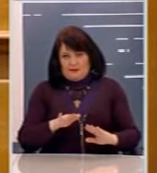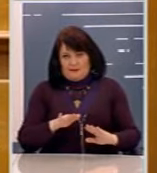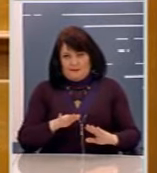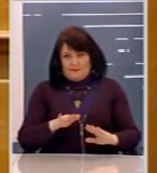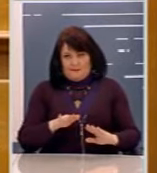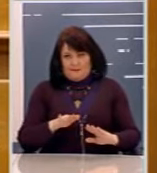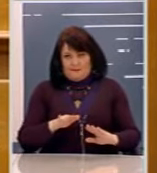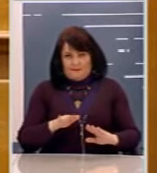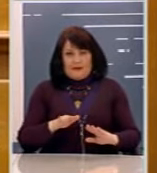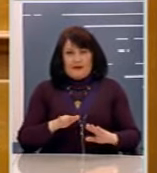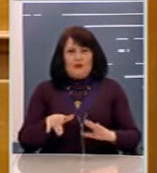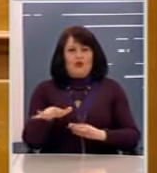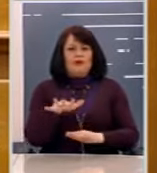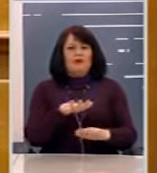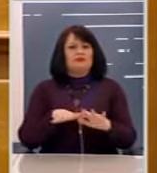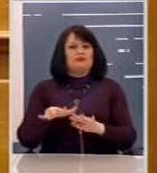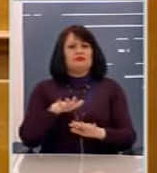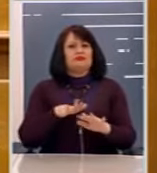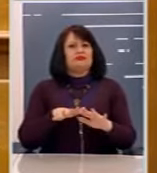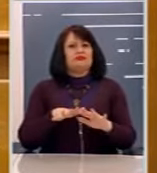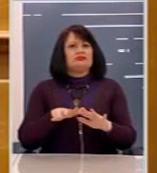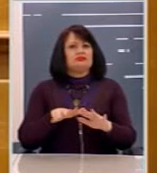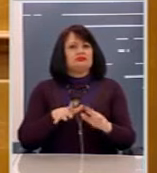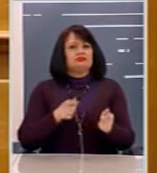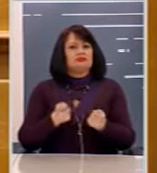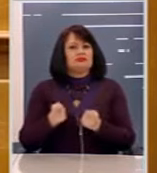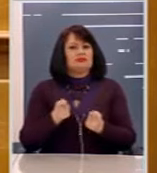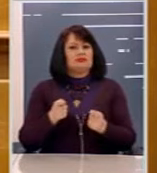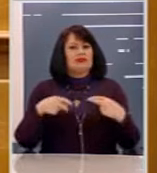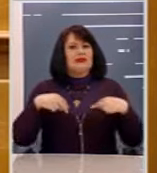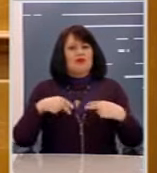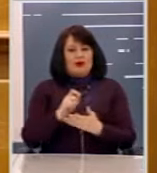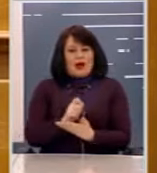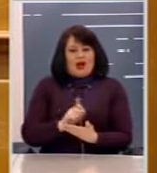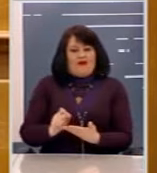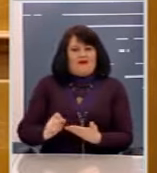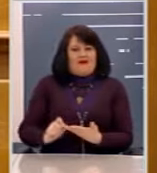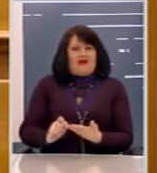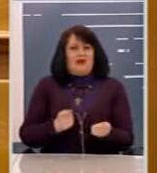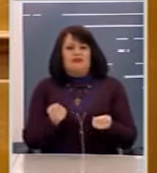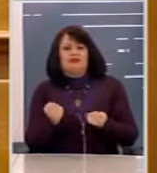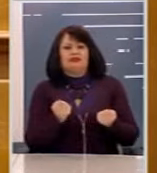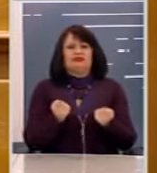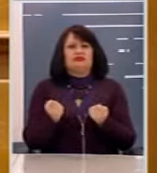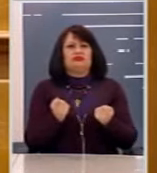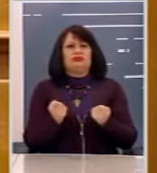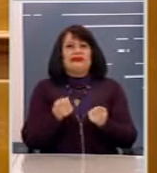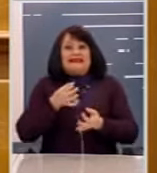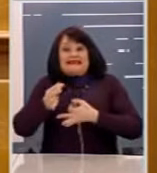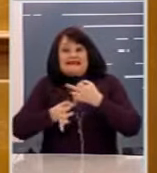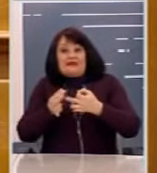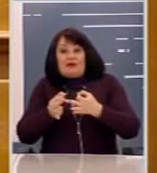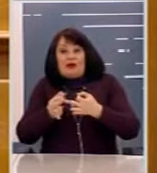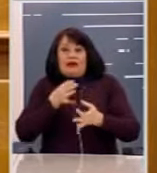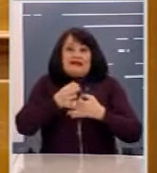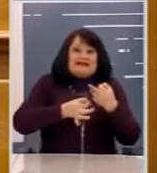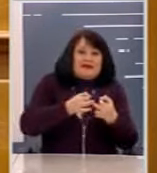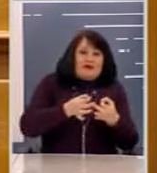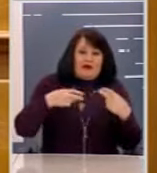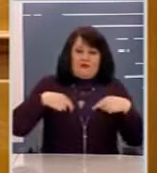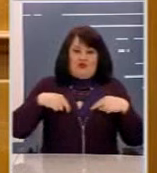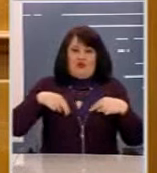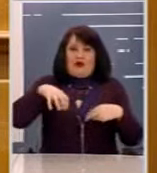που μαγείρευε από τα υπουργικά γραφεία και από τους συμβούλους των υπουργών